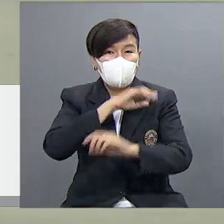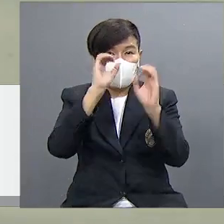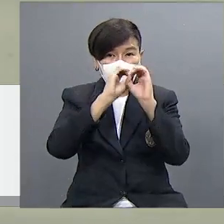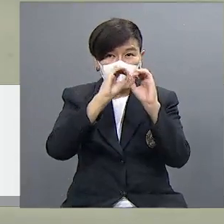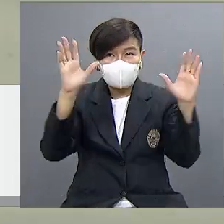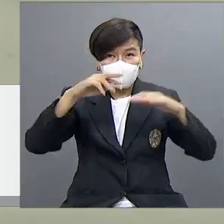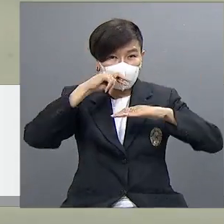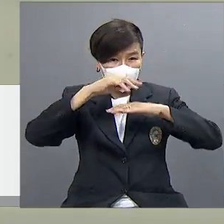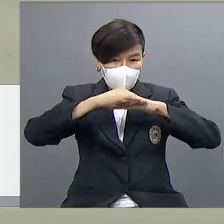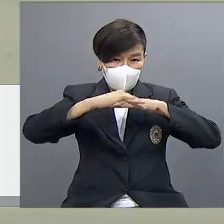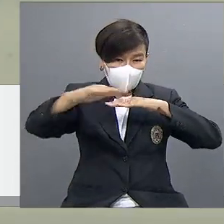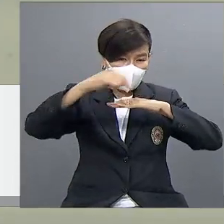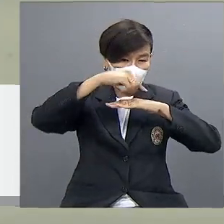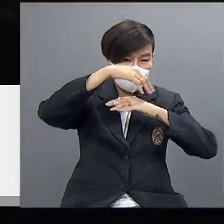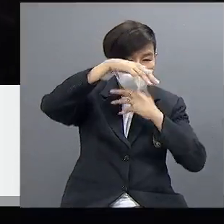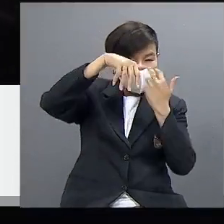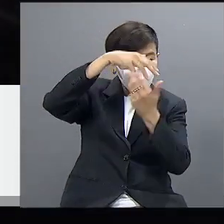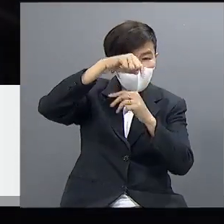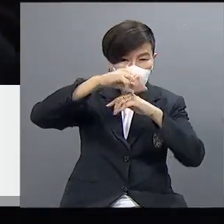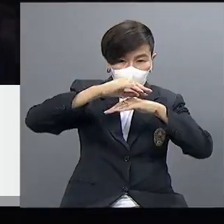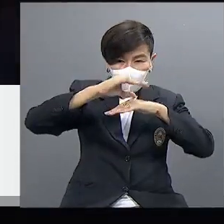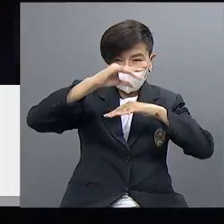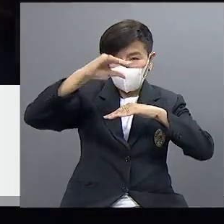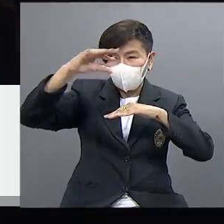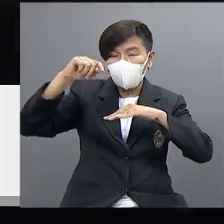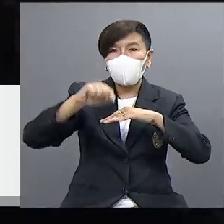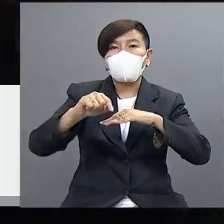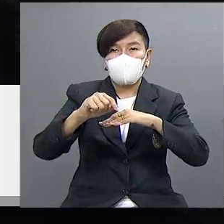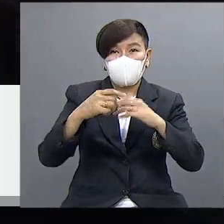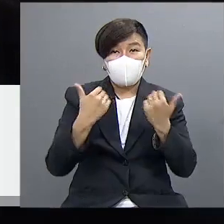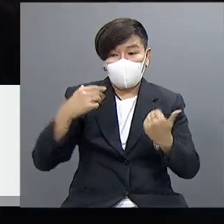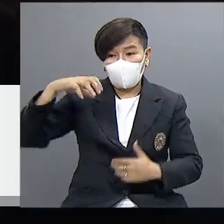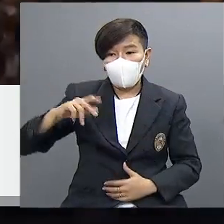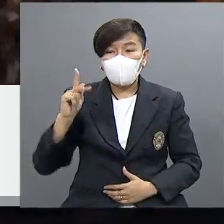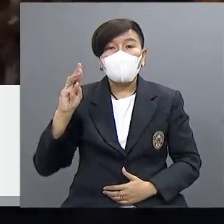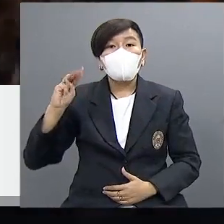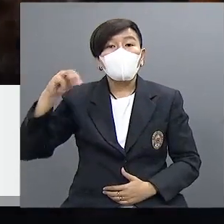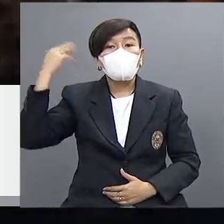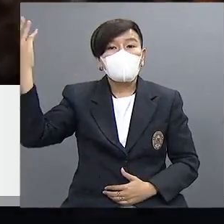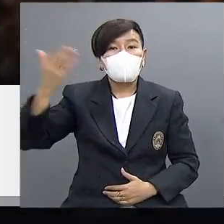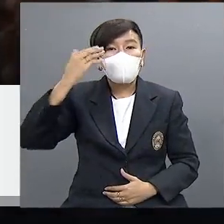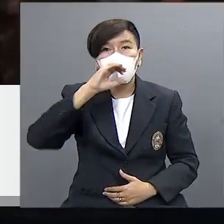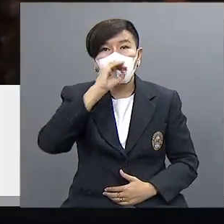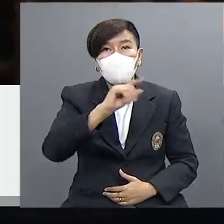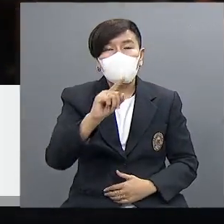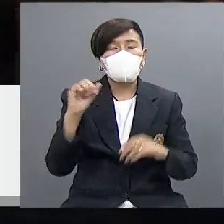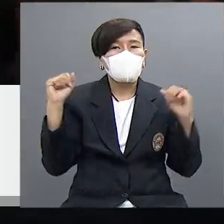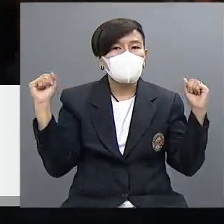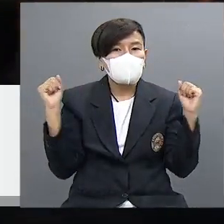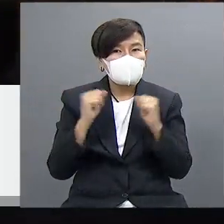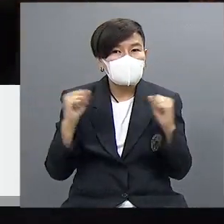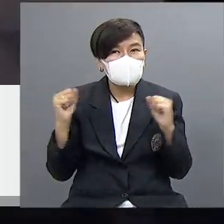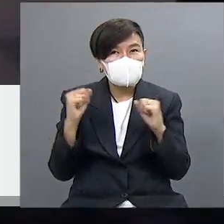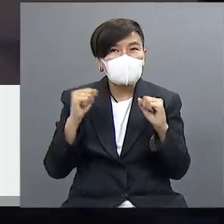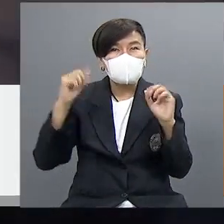แบบนี้ค่ะกรมอุตุนิยมวิทยาคาดการณ์ว่าบริเวณความกดอากาศสูงหรือมวลอากาศเย็นกำลังค่อนข้างแรงยังคงปก